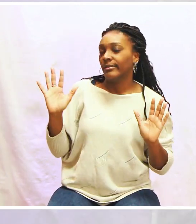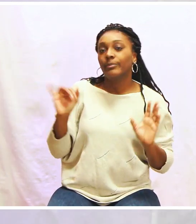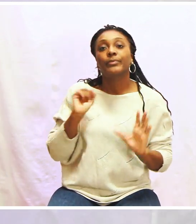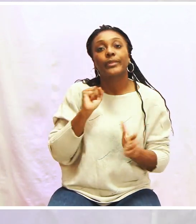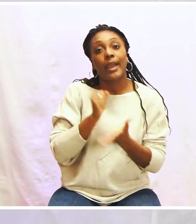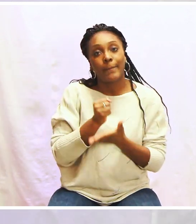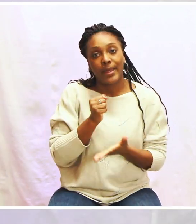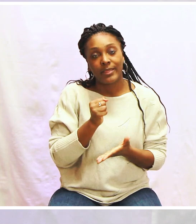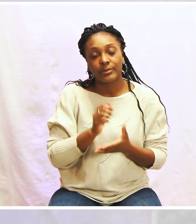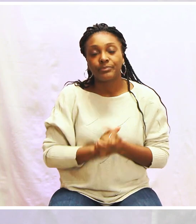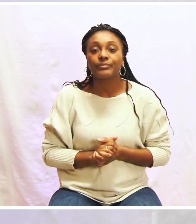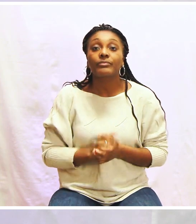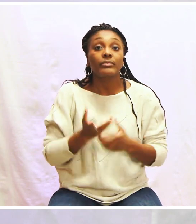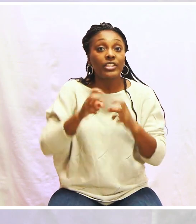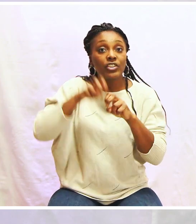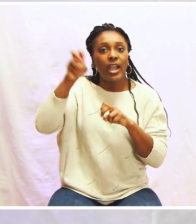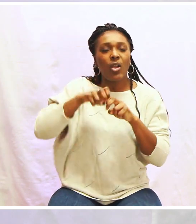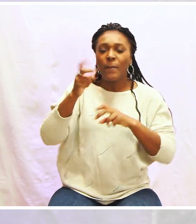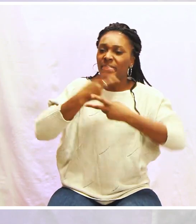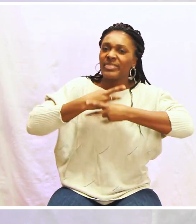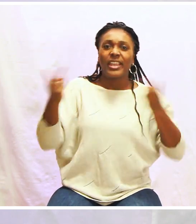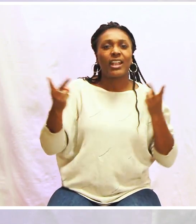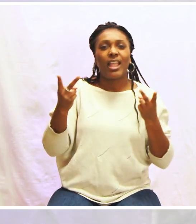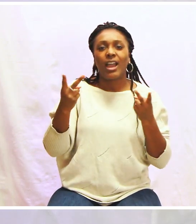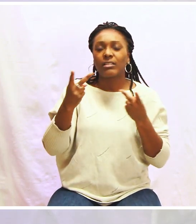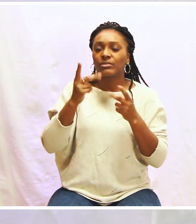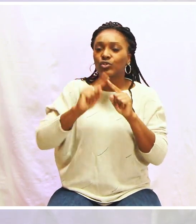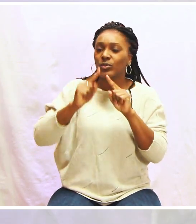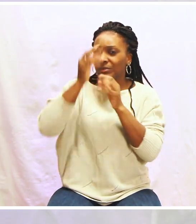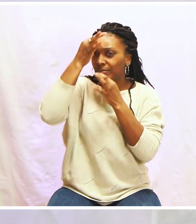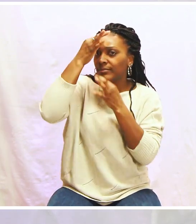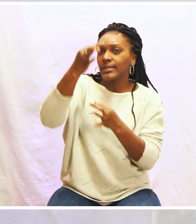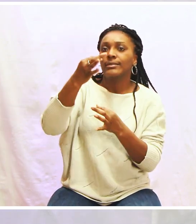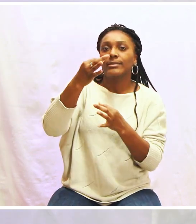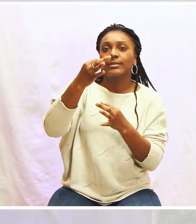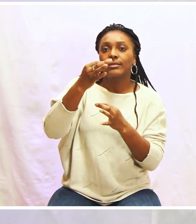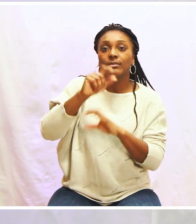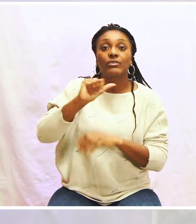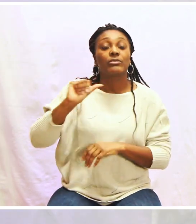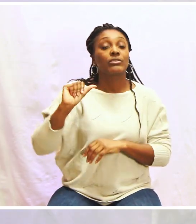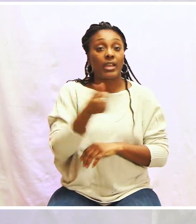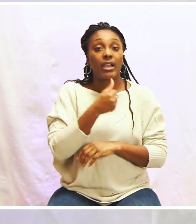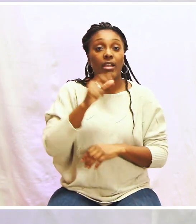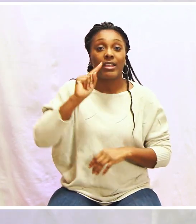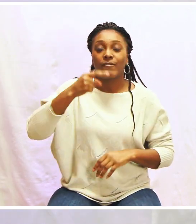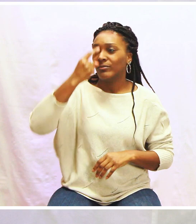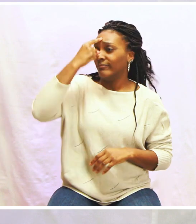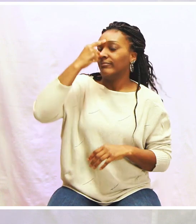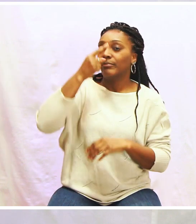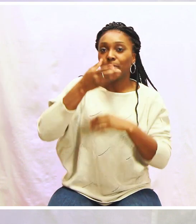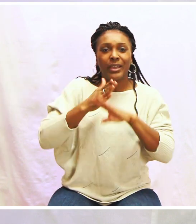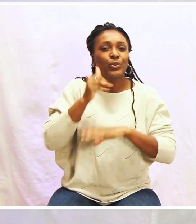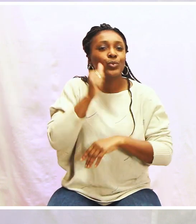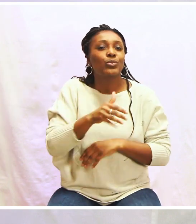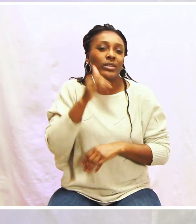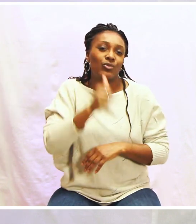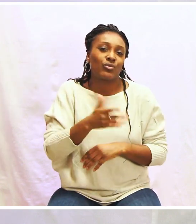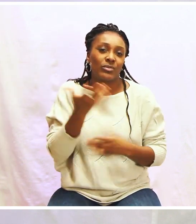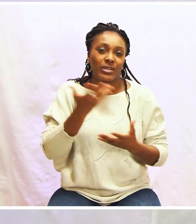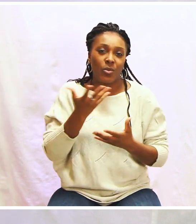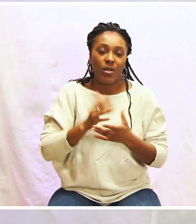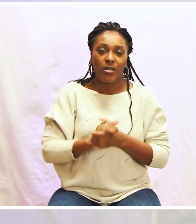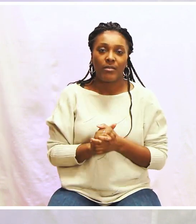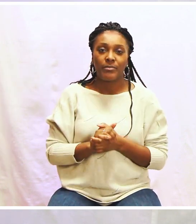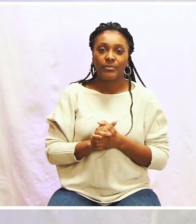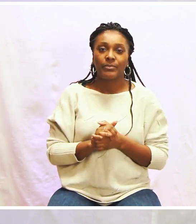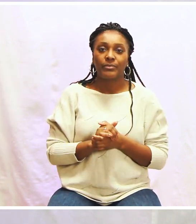Jacob est en train de déclarer quelque chose de très précis que chacun d'entre nous, on doit avoir sur notre cœur chaque jour. Il est en